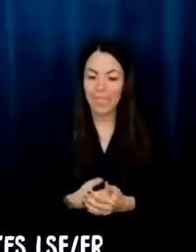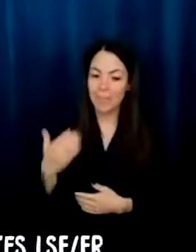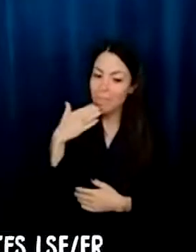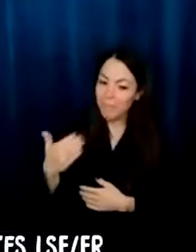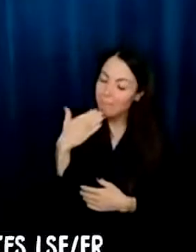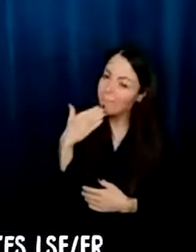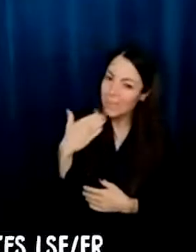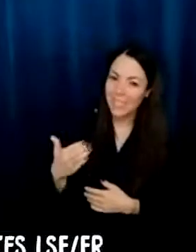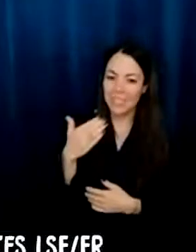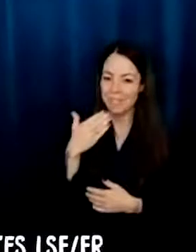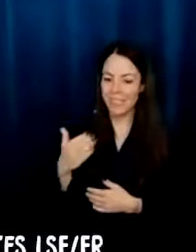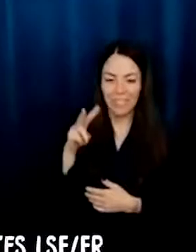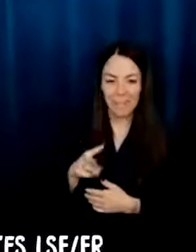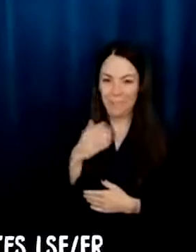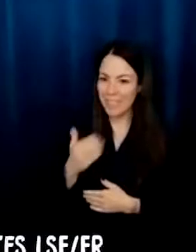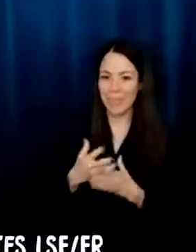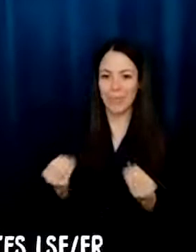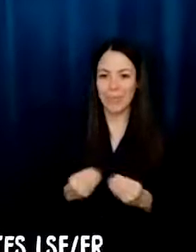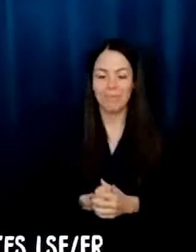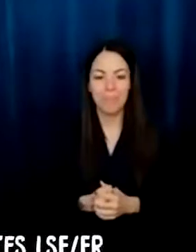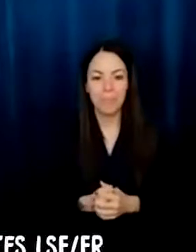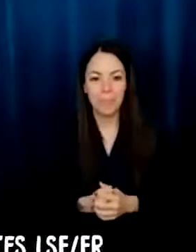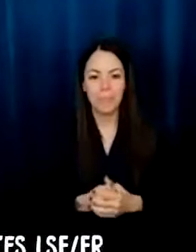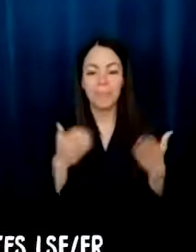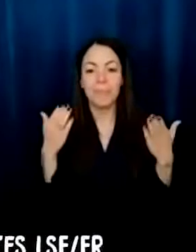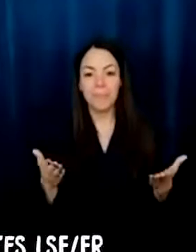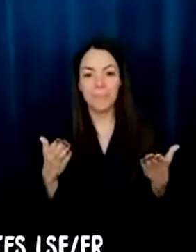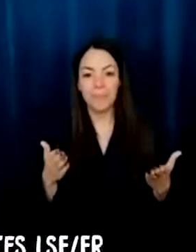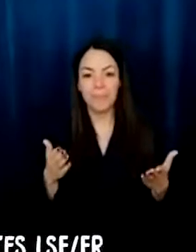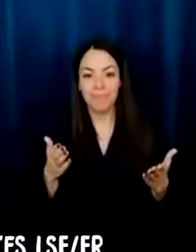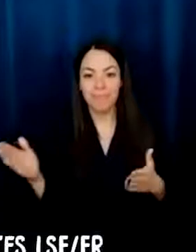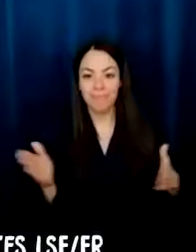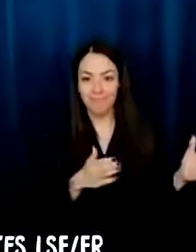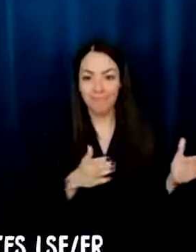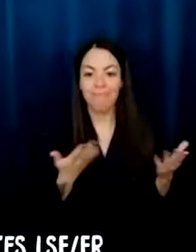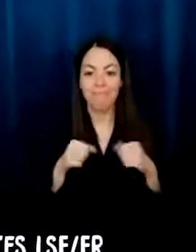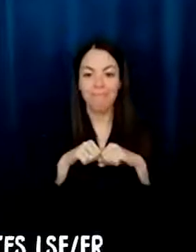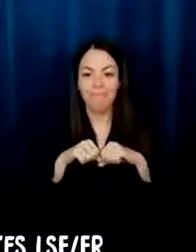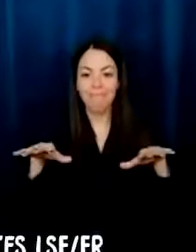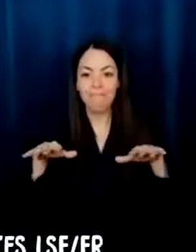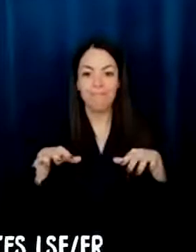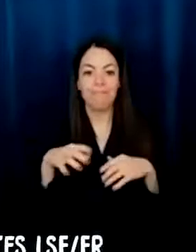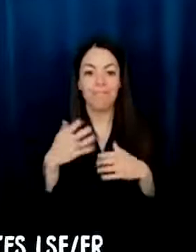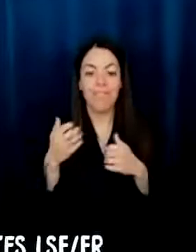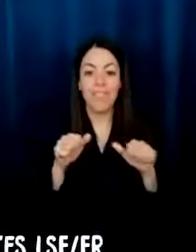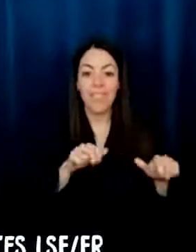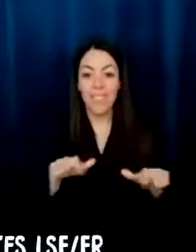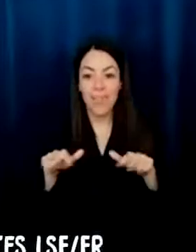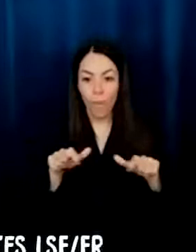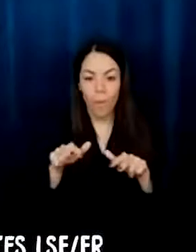génial, merci. Avec plaisir. Nous allons maintenant diffuser un court-métrage intitulé « Mosquée